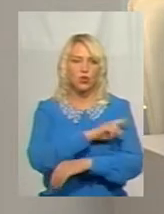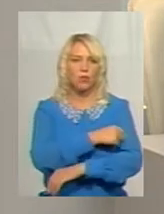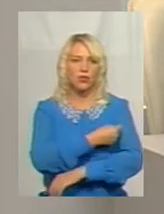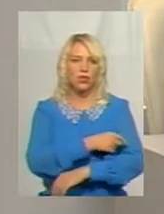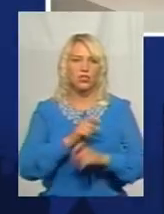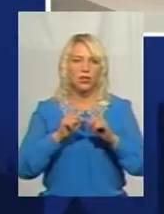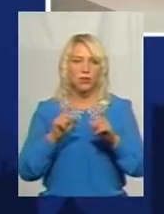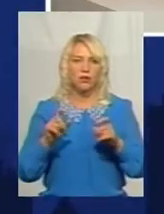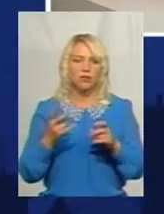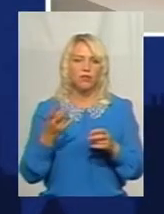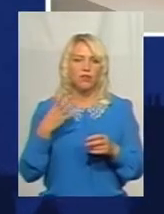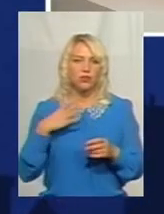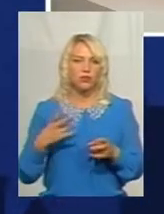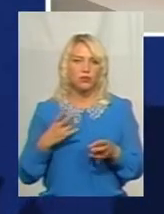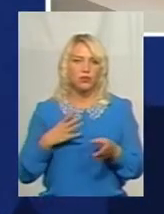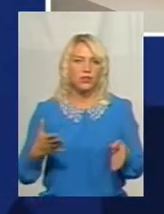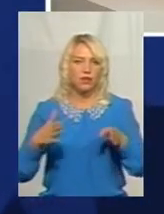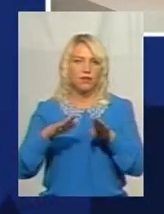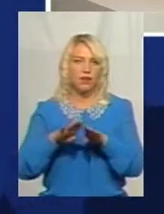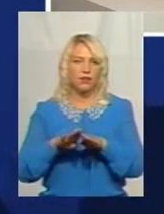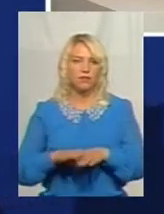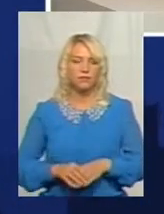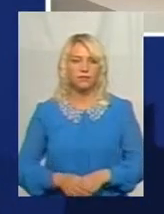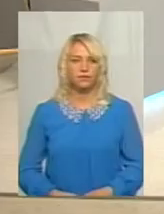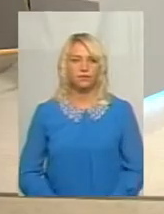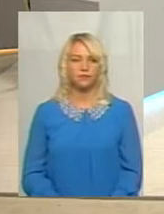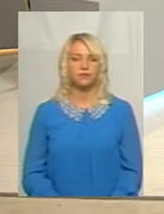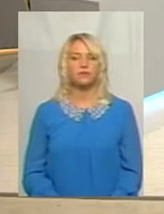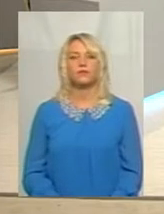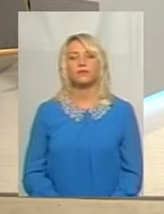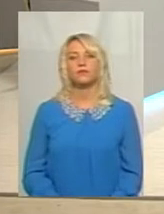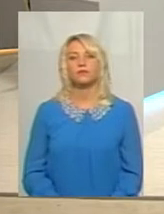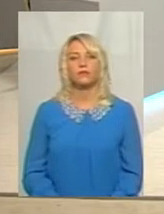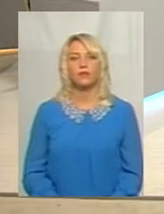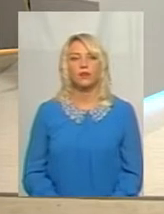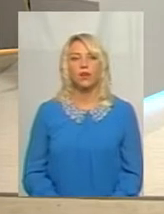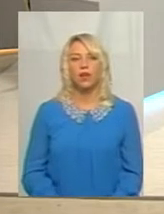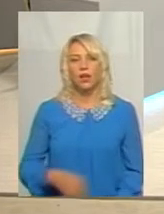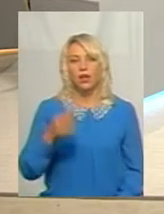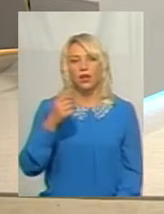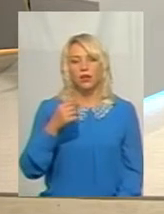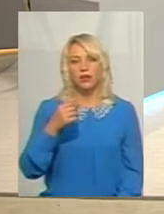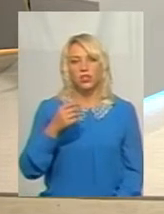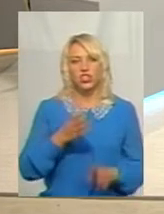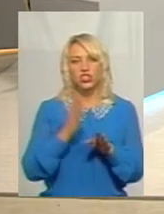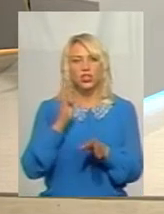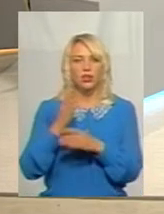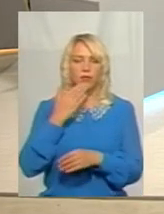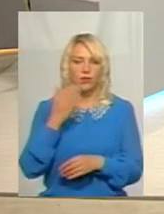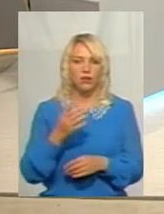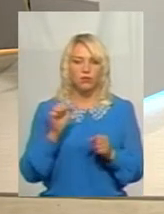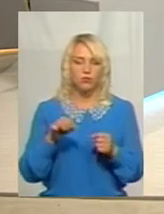поліклініки приходилось закривати. Дякую, пане Олеже. Прошу долучайтеся. У мене питання стосовно черг. Тому що